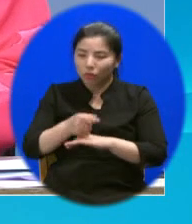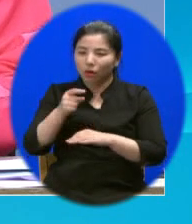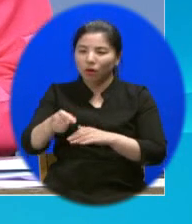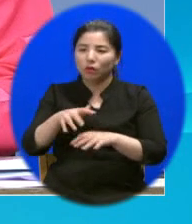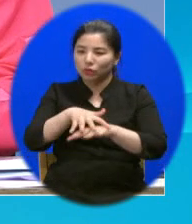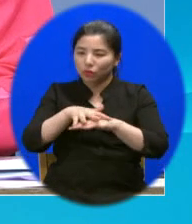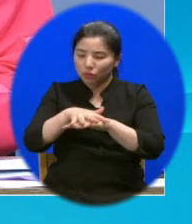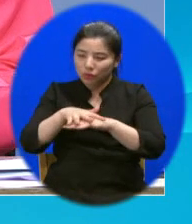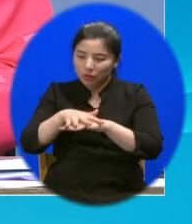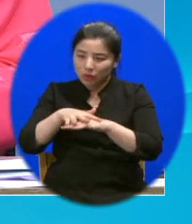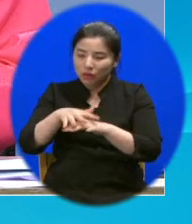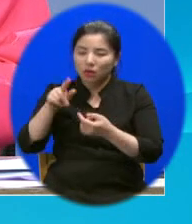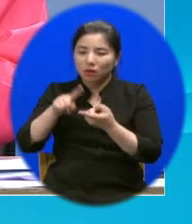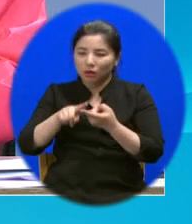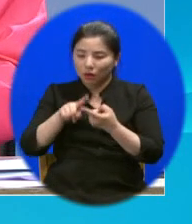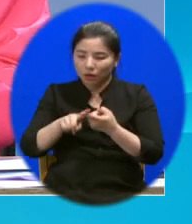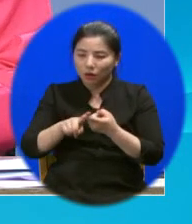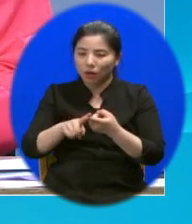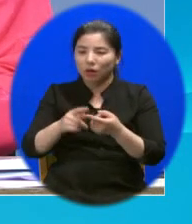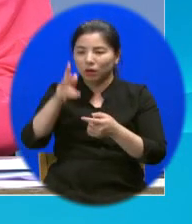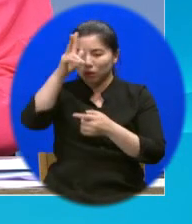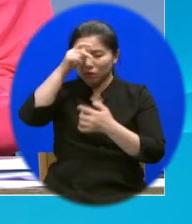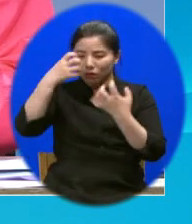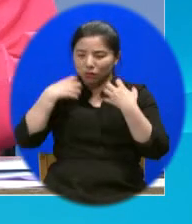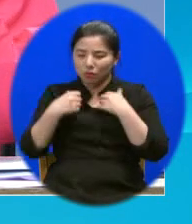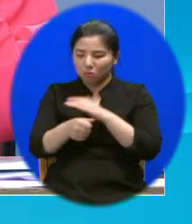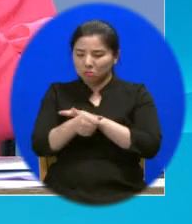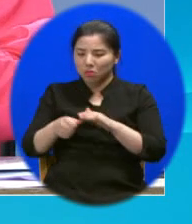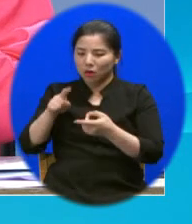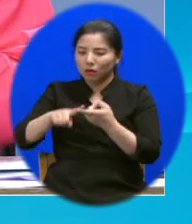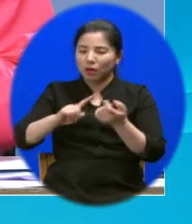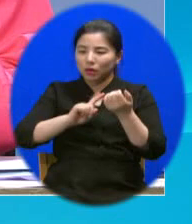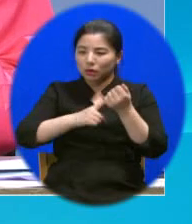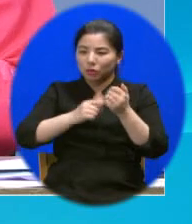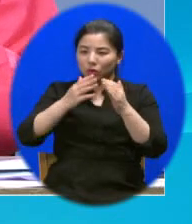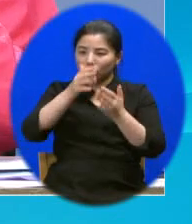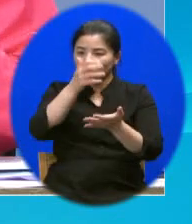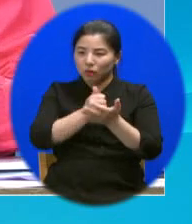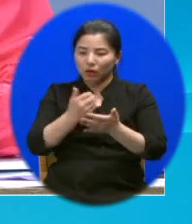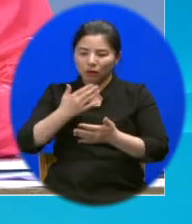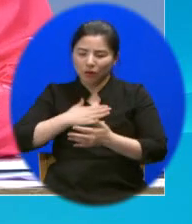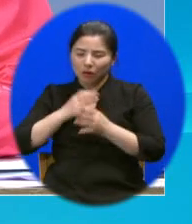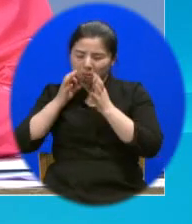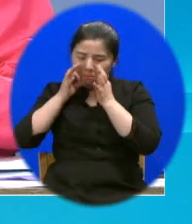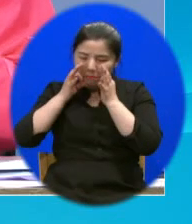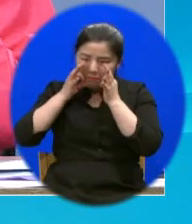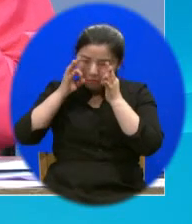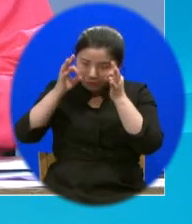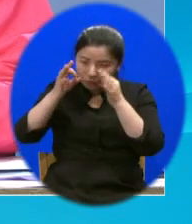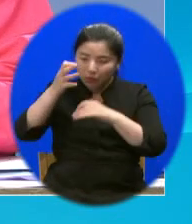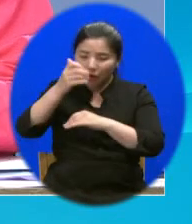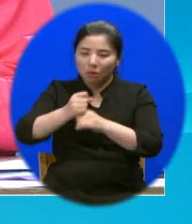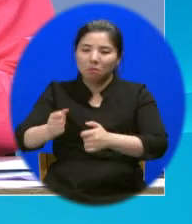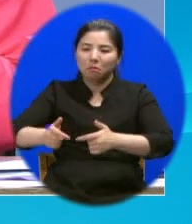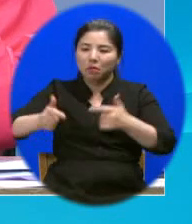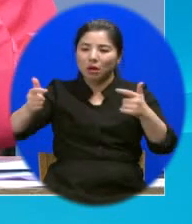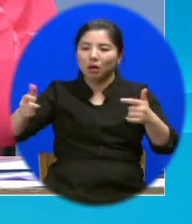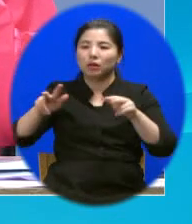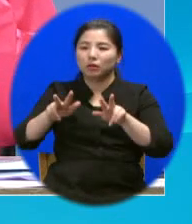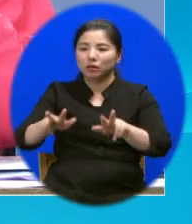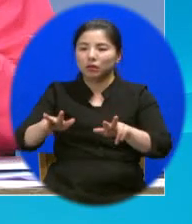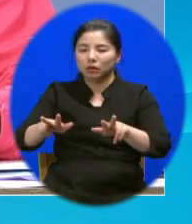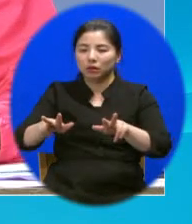편제 나 이런 부분에 그 경찰청에 소극적인 걸 우리 진경 군수님 과제가 노력을 해서 확장해 같고 지금